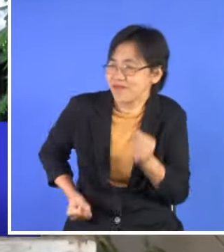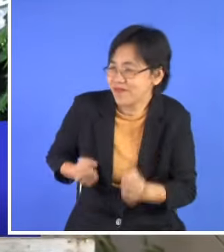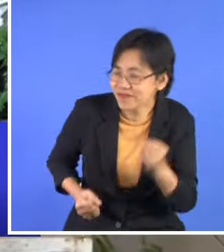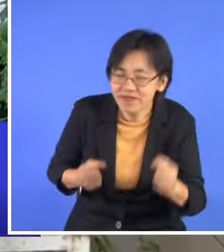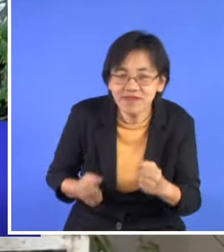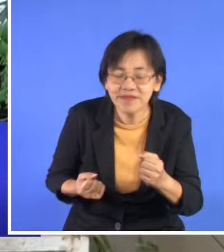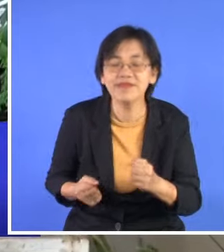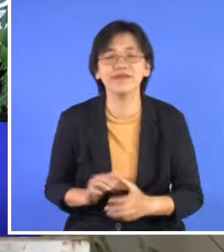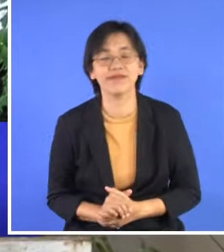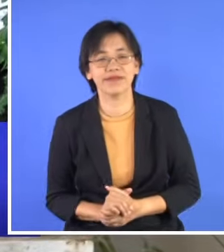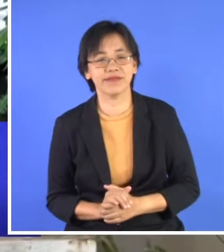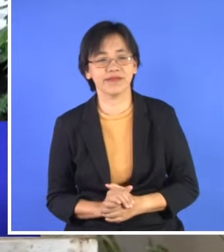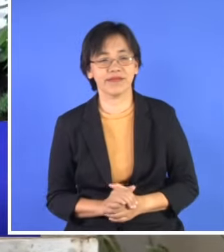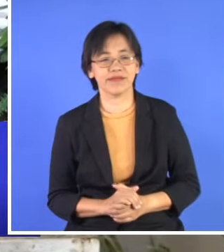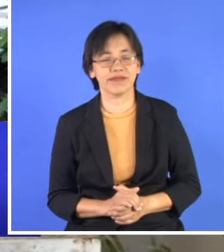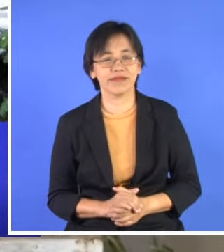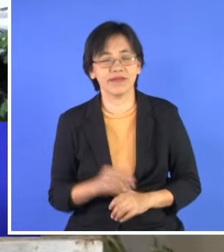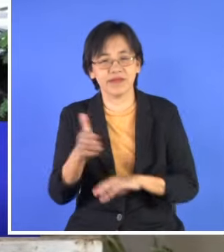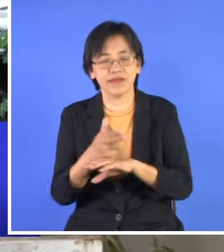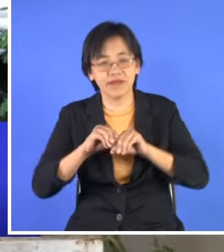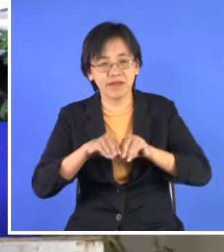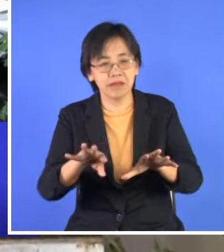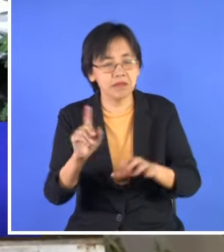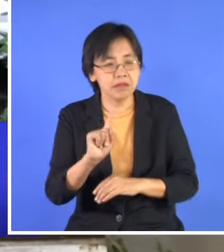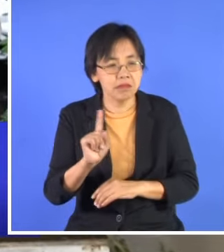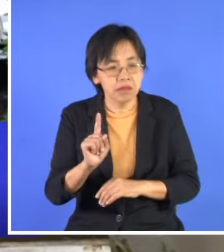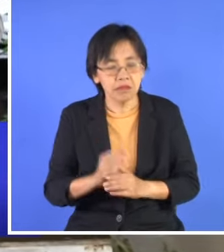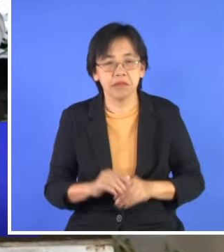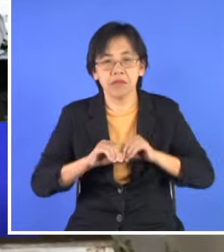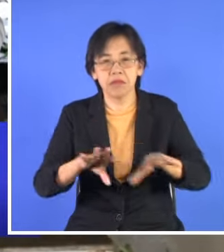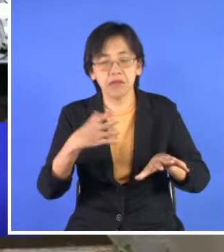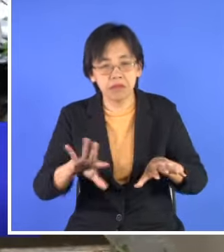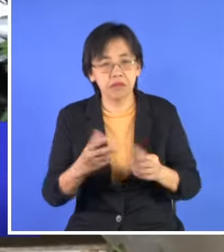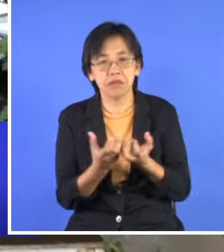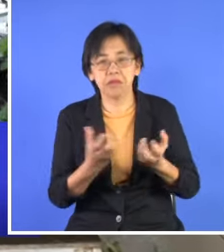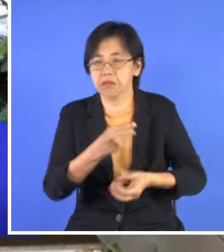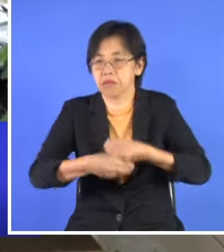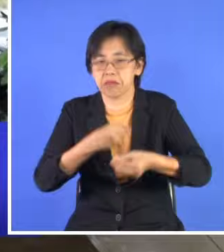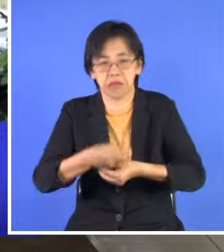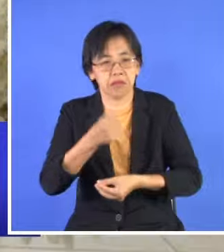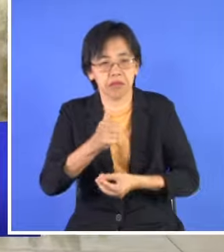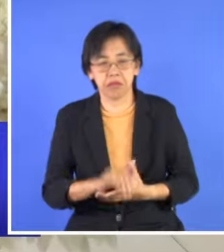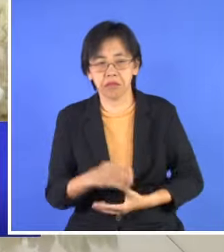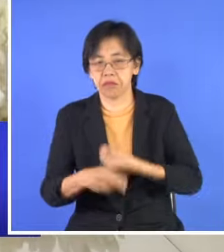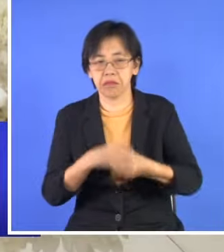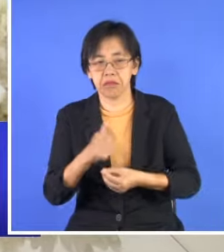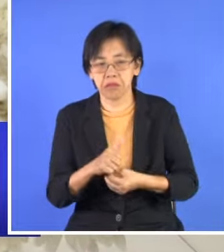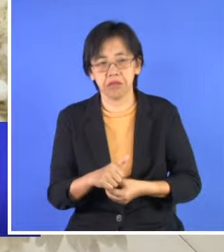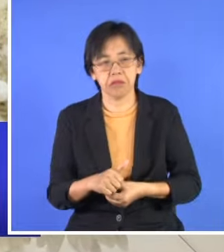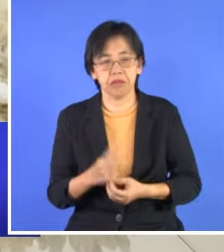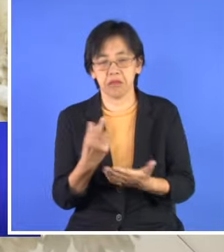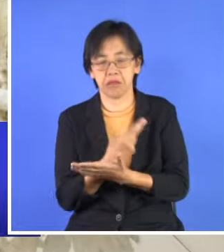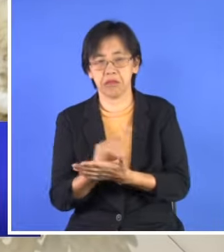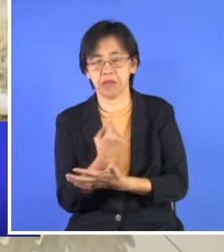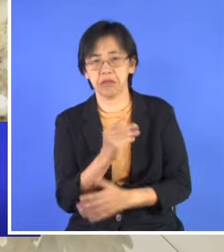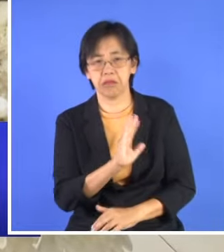ถเนี่ยนะฮะทีนี้พอเอาคลิปนี้ออกไปปั๊บเนี่ยโอ้โหปรากฏว่าสินค้าเนี่ยขายดีนะครับไม่เฉพาะแต่ที่ราชบุรีนะใน